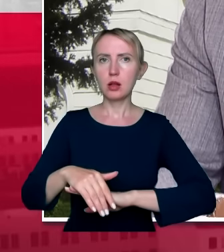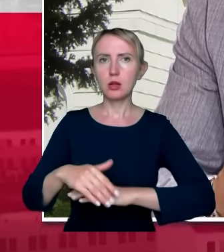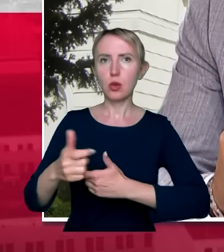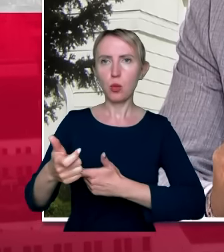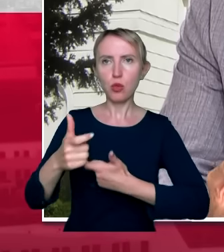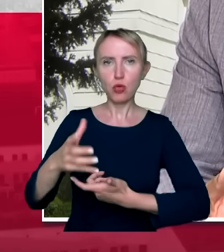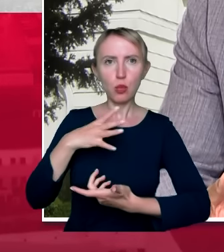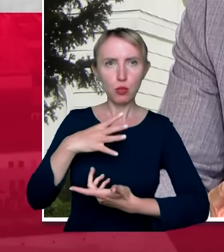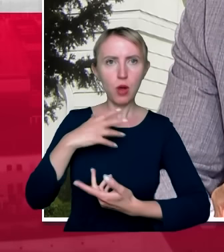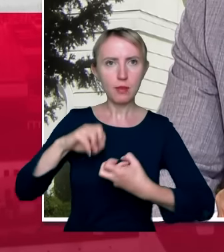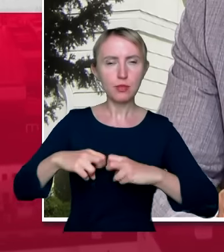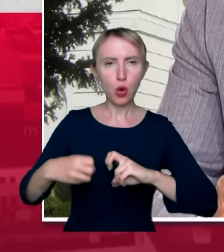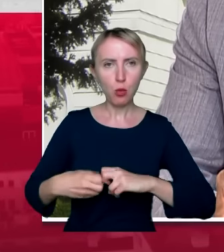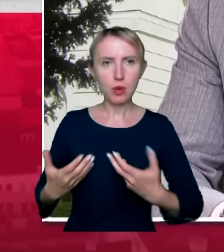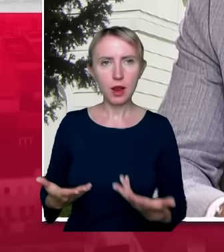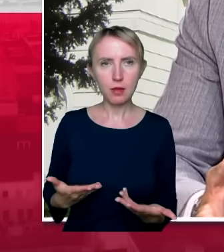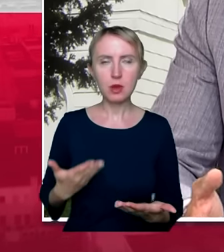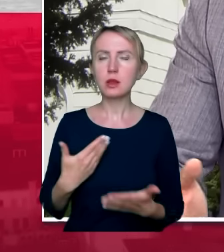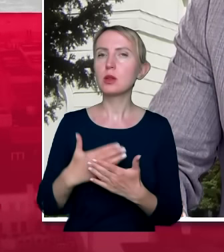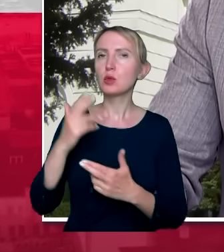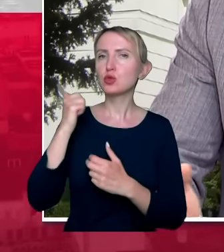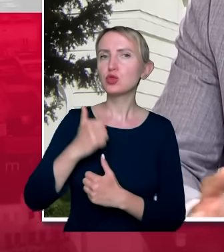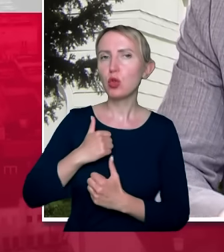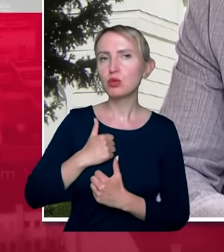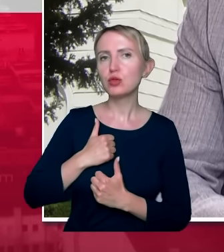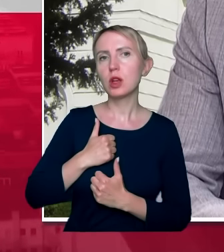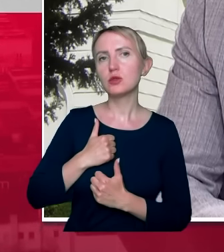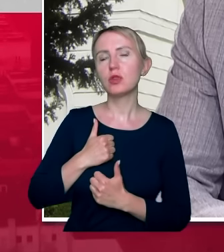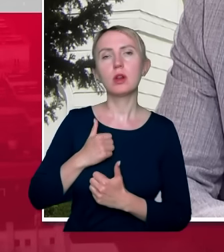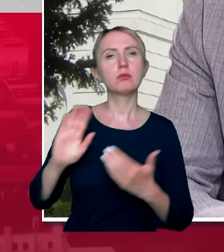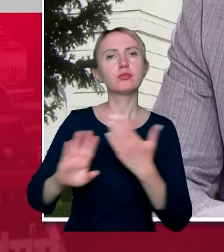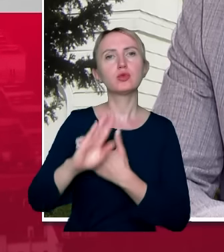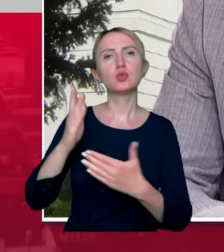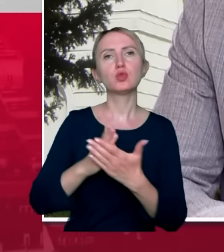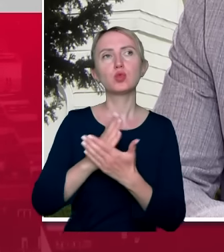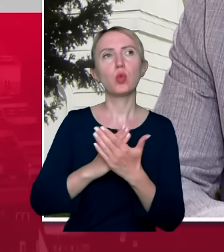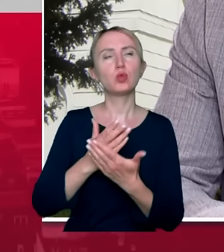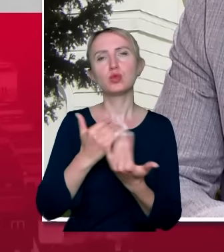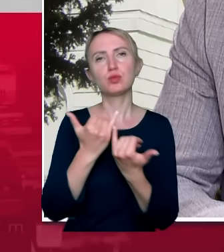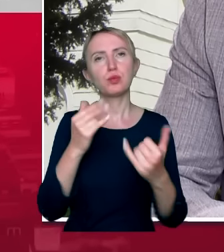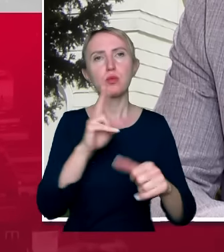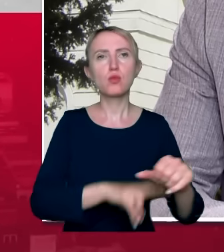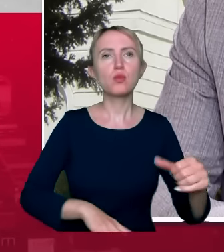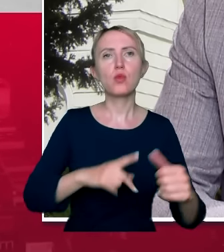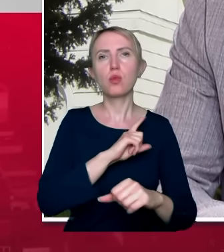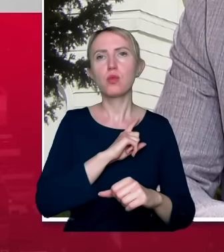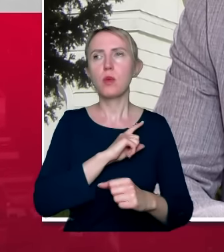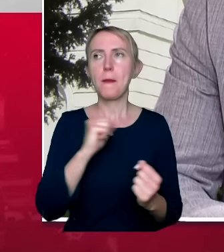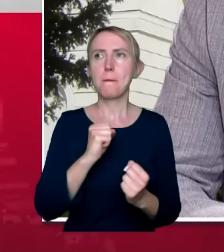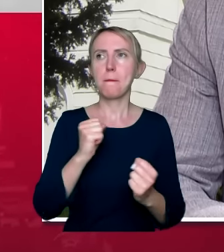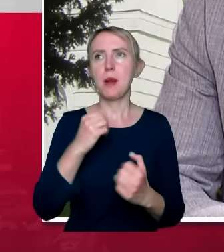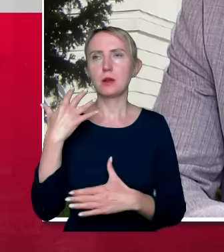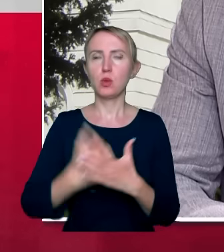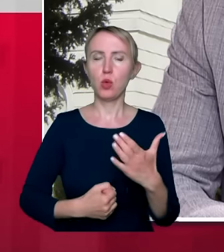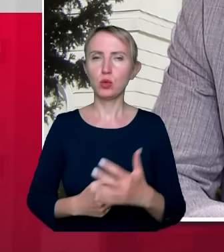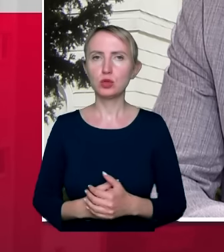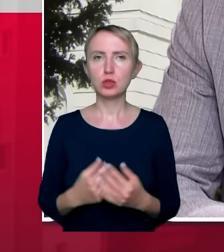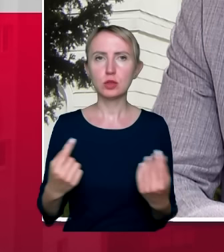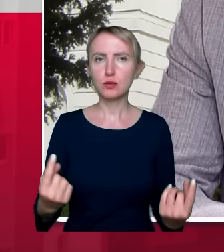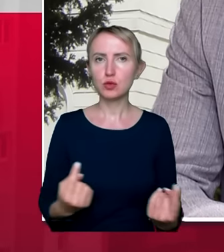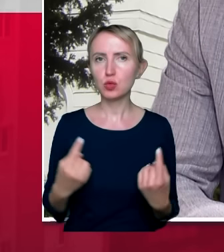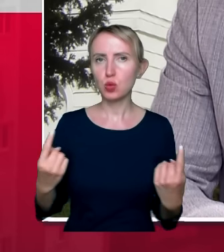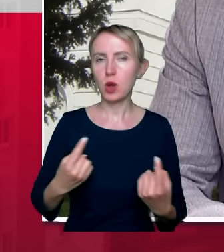I dlatego się, że tak, żołnierze, czy też w ogóle przedstawiciele służb mundurowych bali jej używać w sytuacjach,